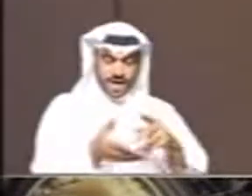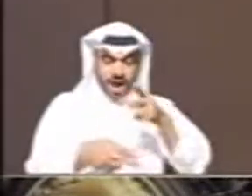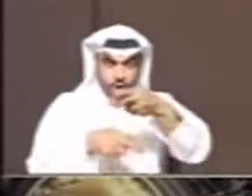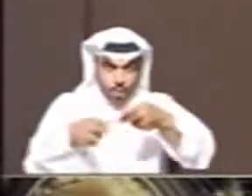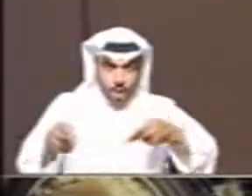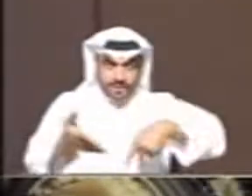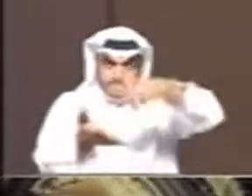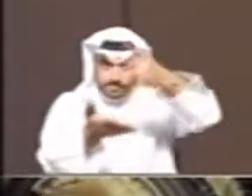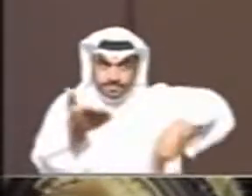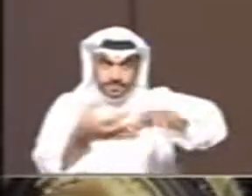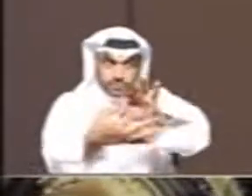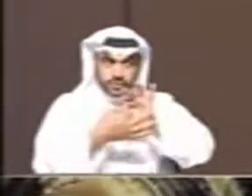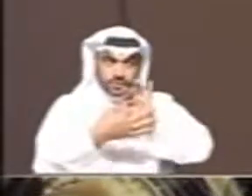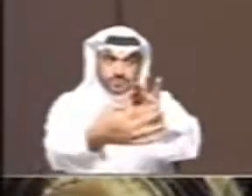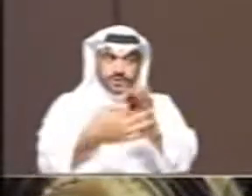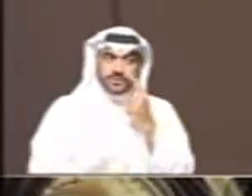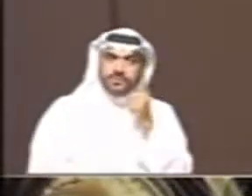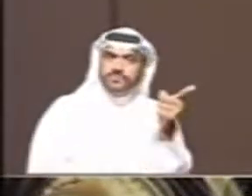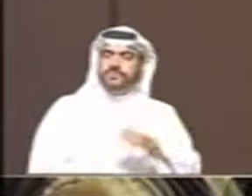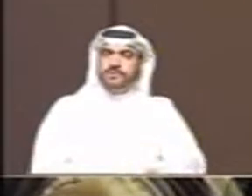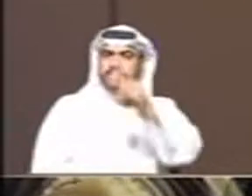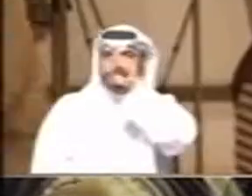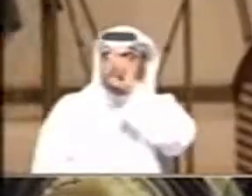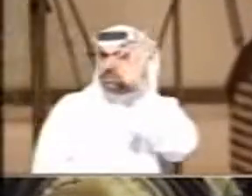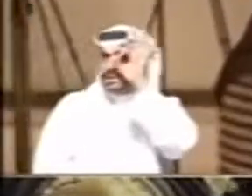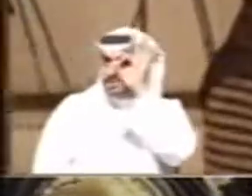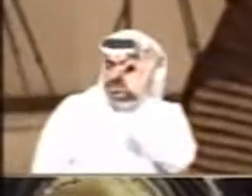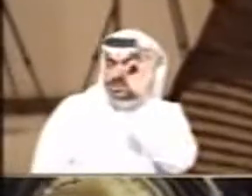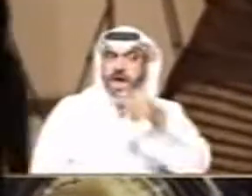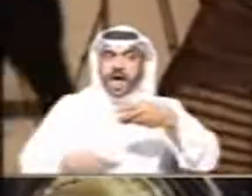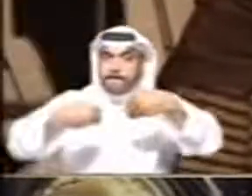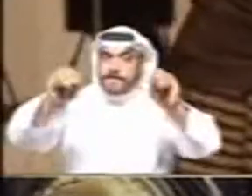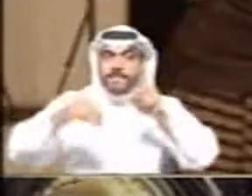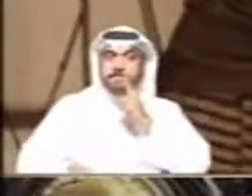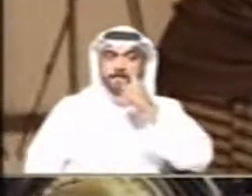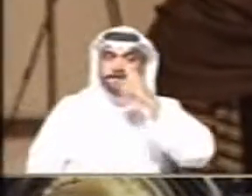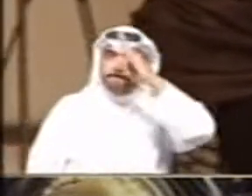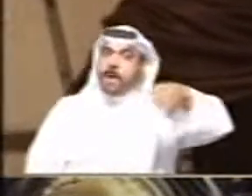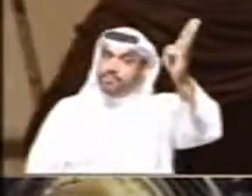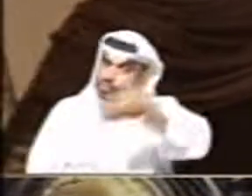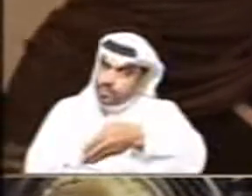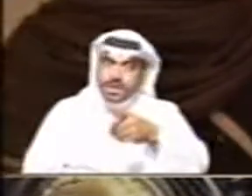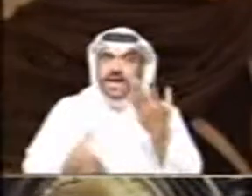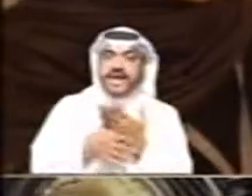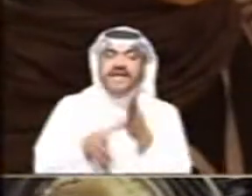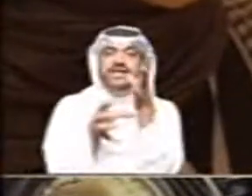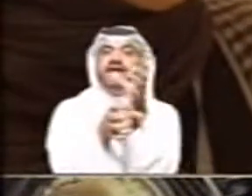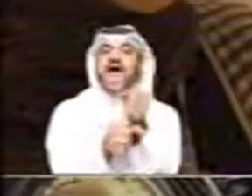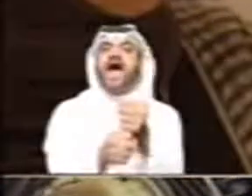الكويت تنظم الاتجار الدولي في أنواع الحيوانات والنباتات المهددة بالانقراض بهدف الحفاظ على